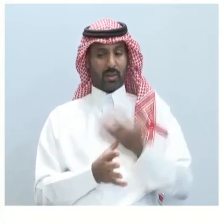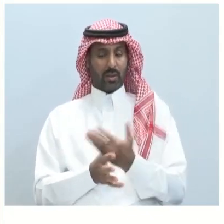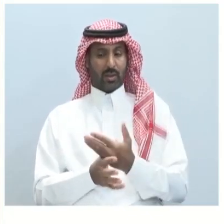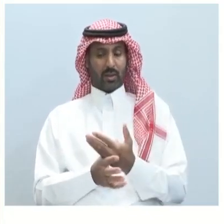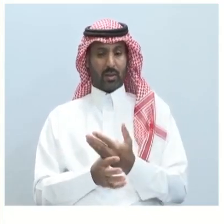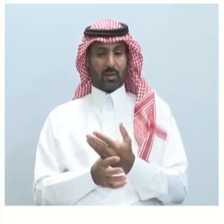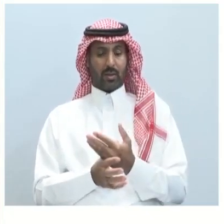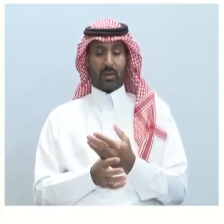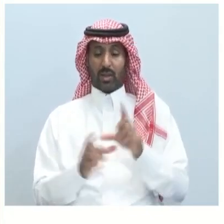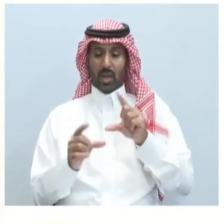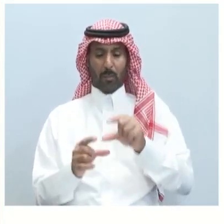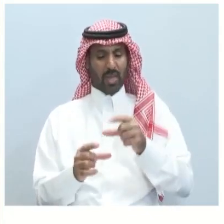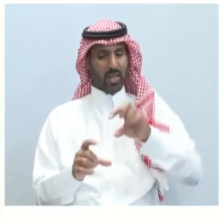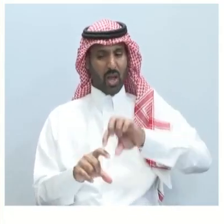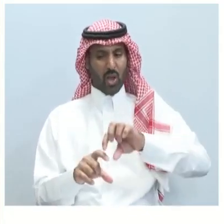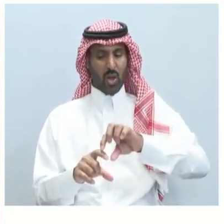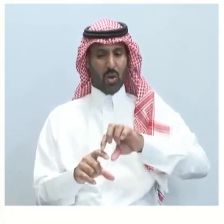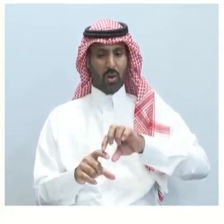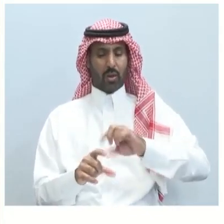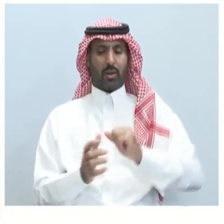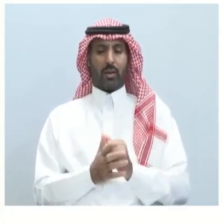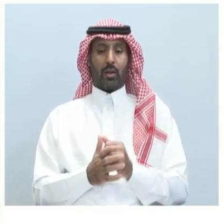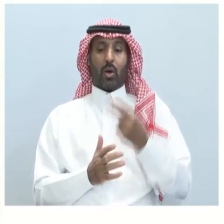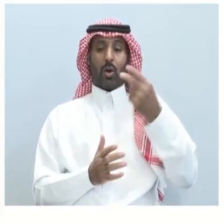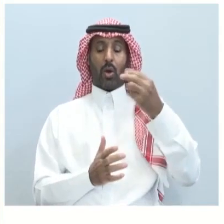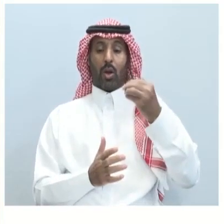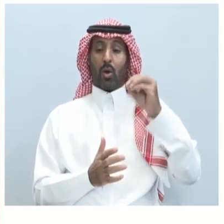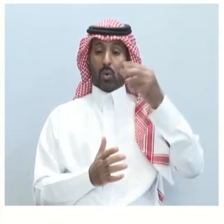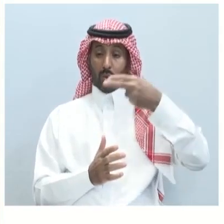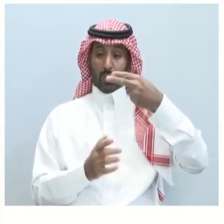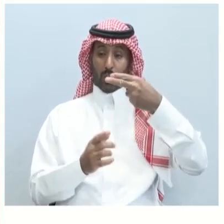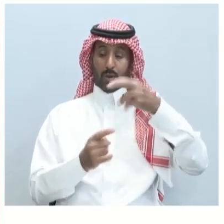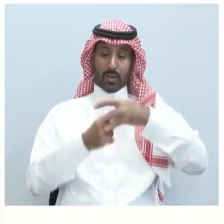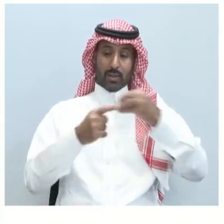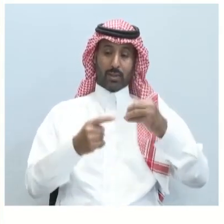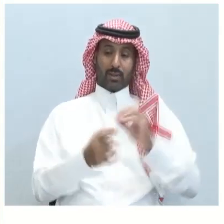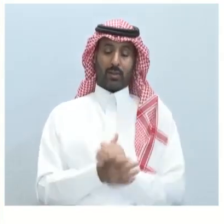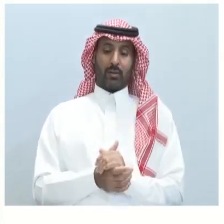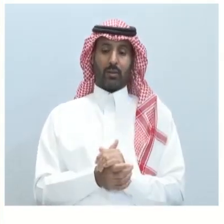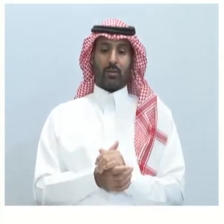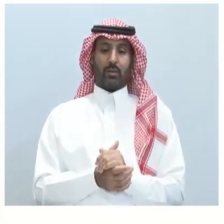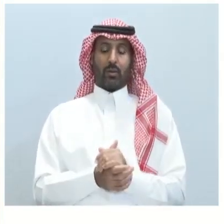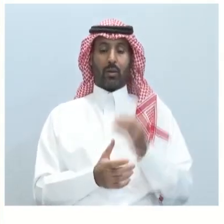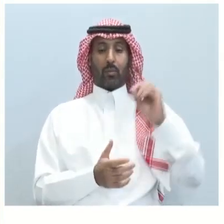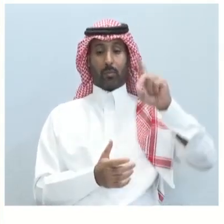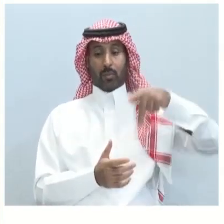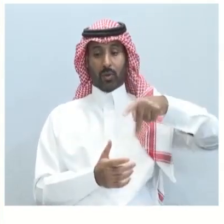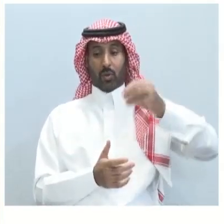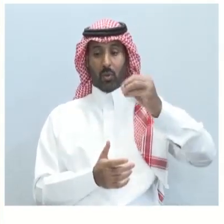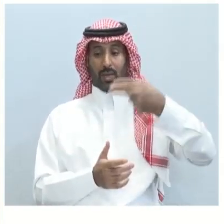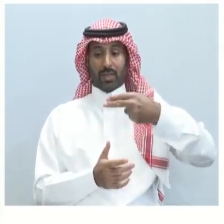معطيني تركيز ايون مين تركيز ايون الهيدروكسيد تركيز ايون الهيدروكسيد فقول البي او اتش